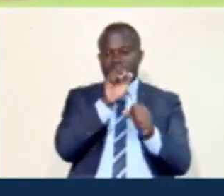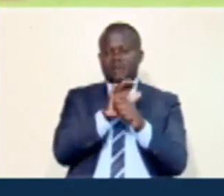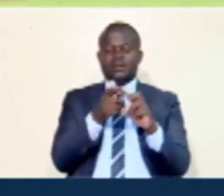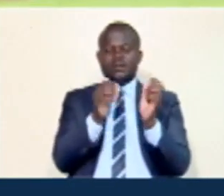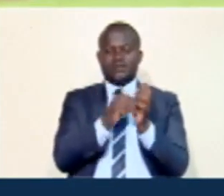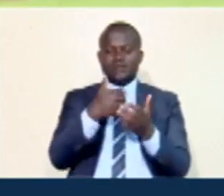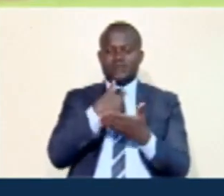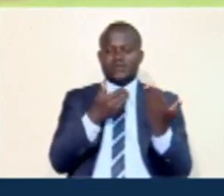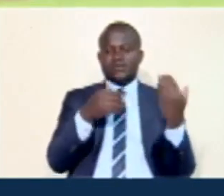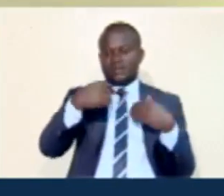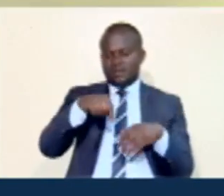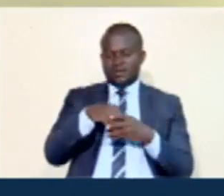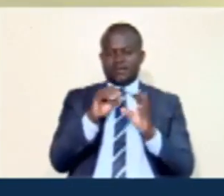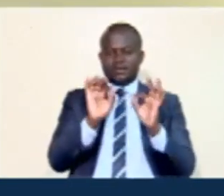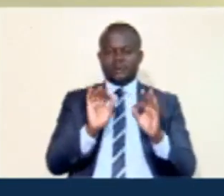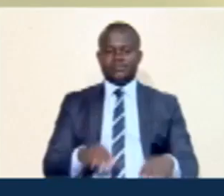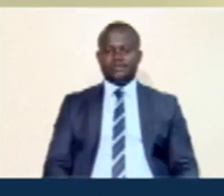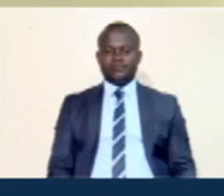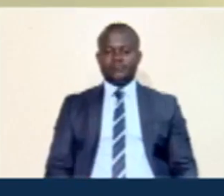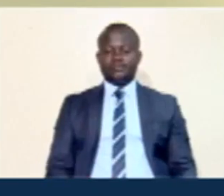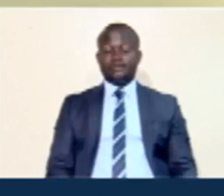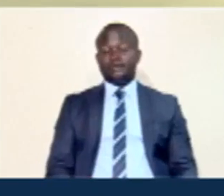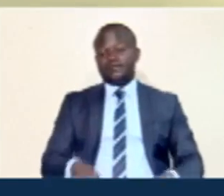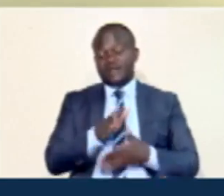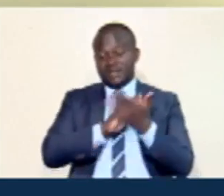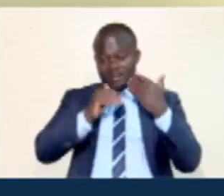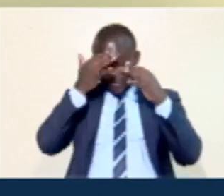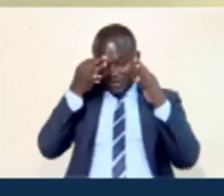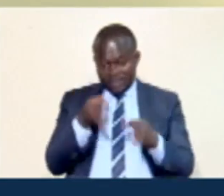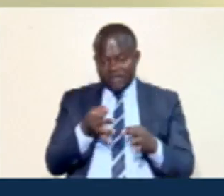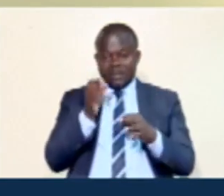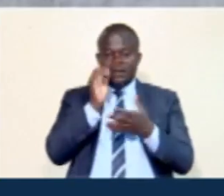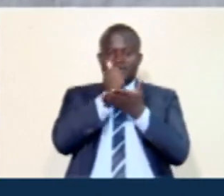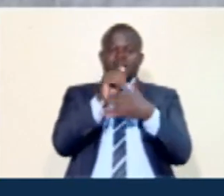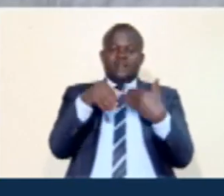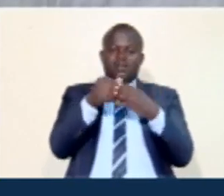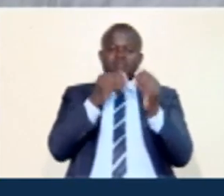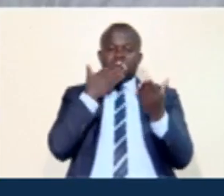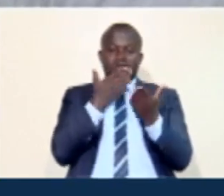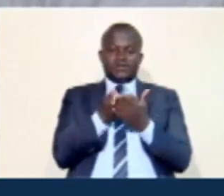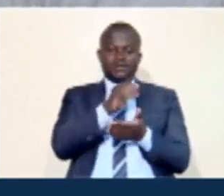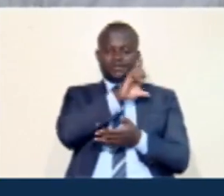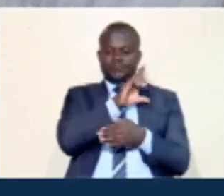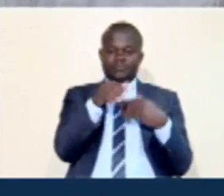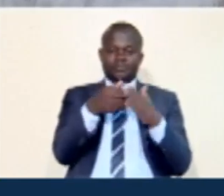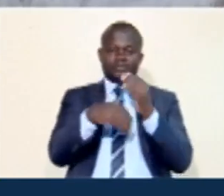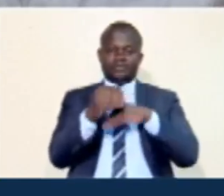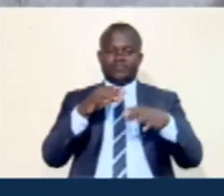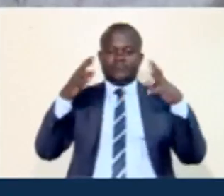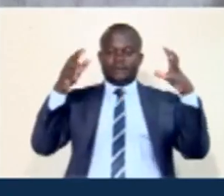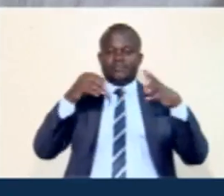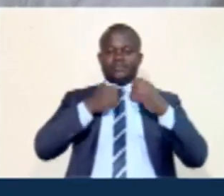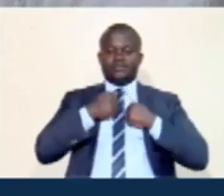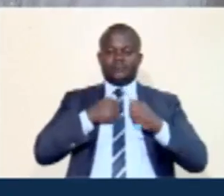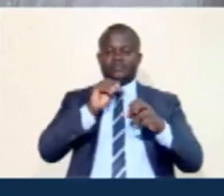bafite ubuziranenge bukwiye. Inganda ni kimwe mu byiciro by'ubukungu byitezweho kubyaza umusaruro amahirwe y'isoko ryagutse u